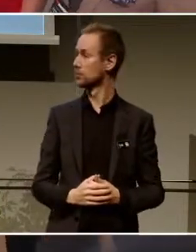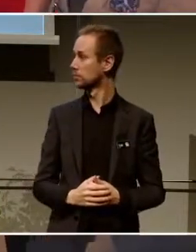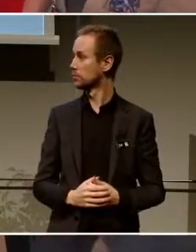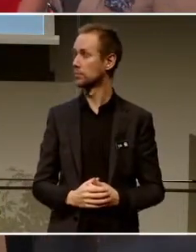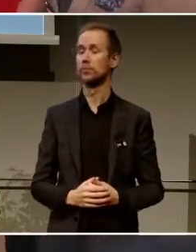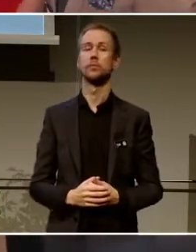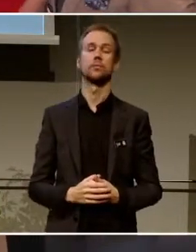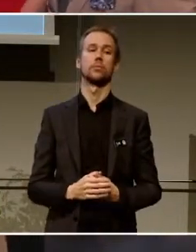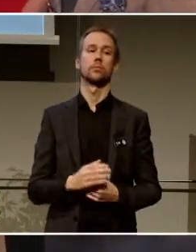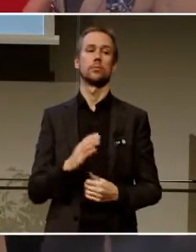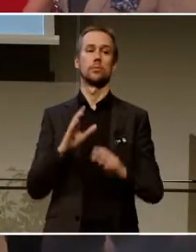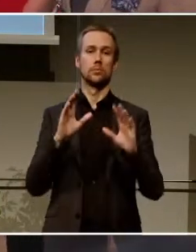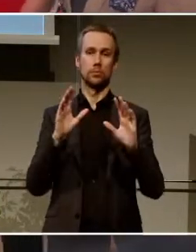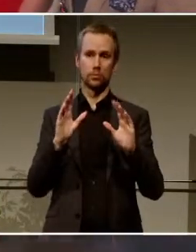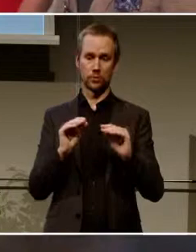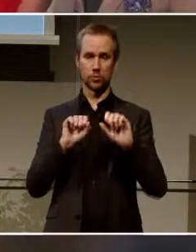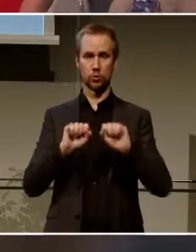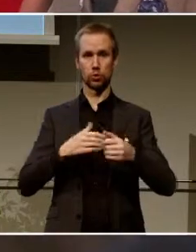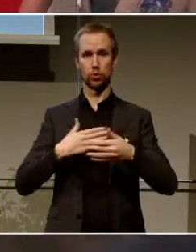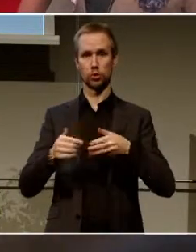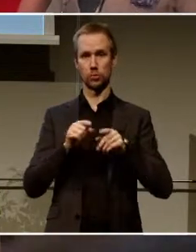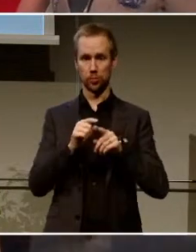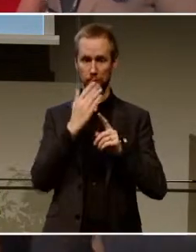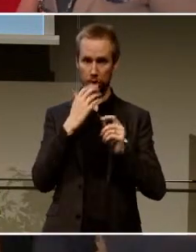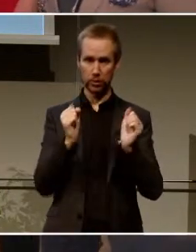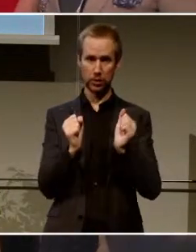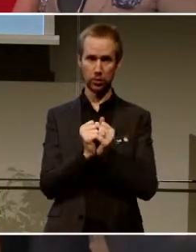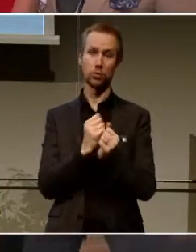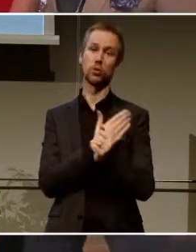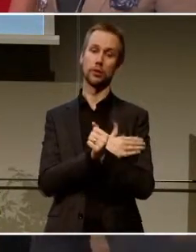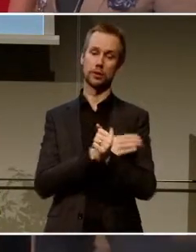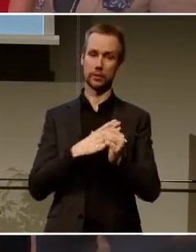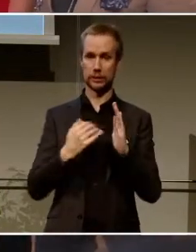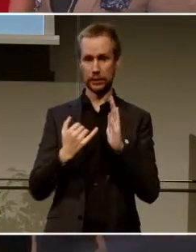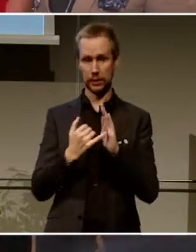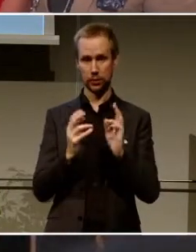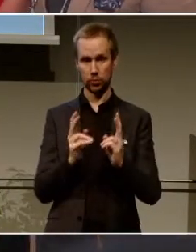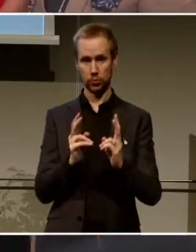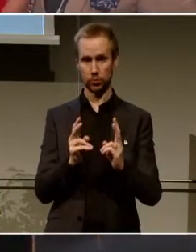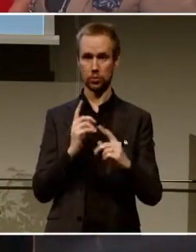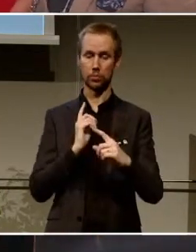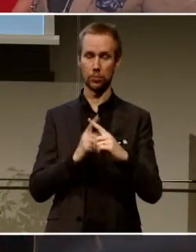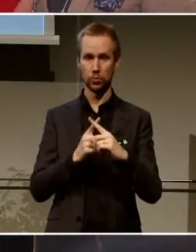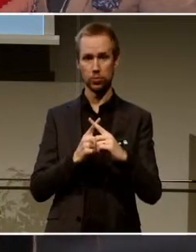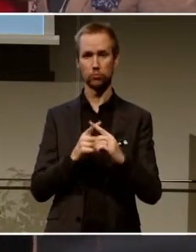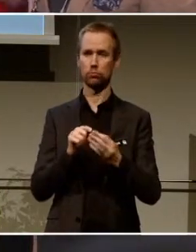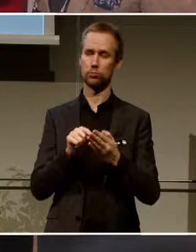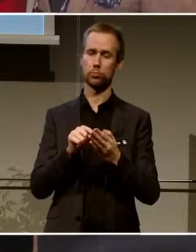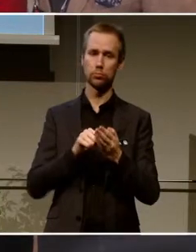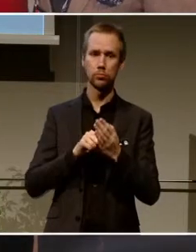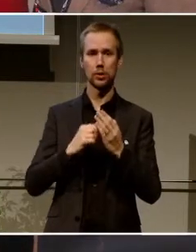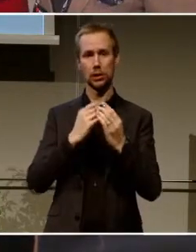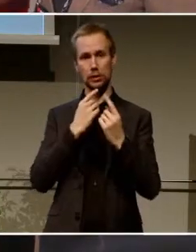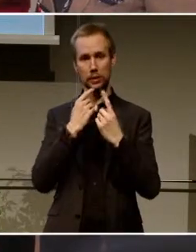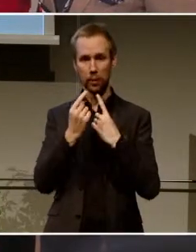bra sätt. Och där kommer ju servicen in också. Och referenssamtalet, alltså det klassiska samtalet för att komma